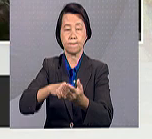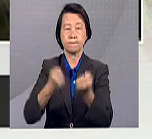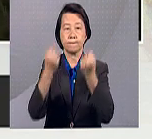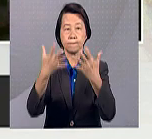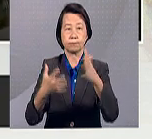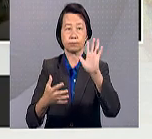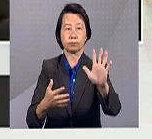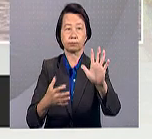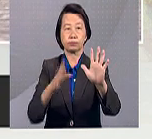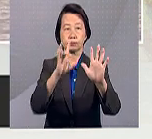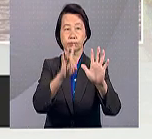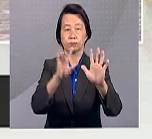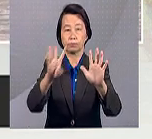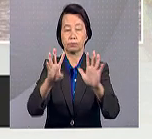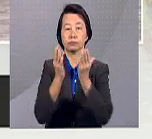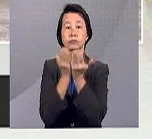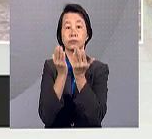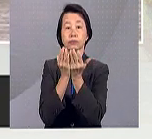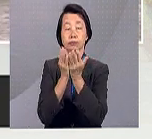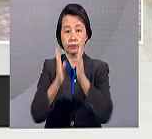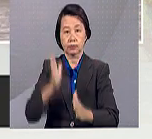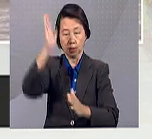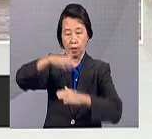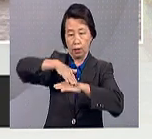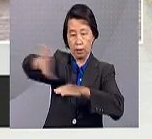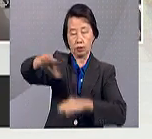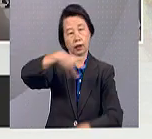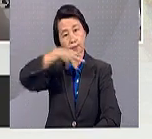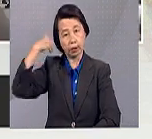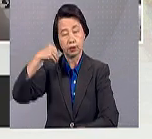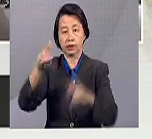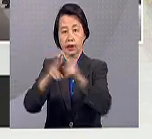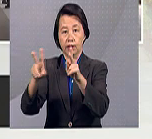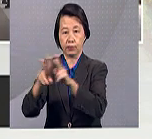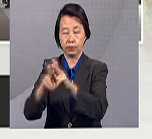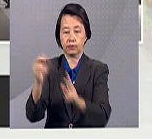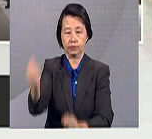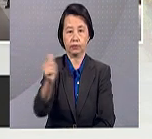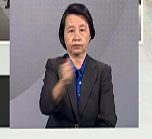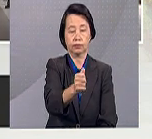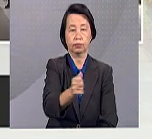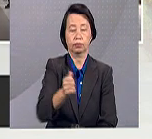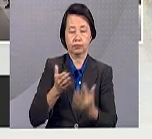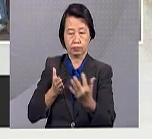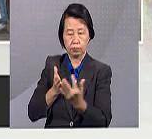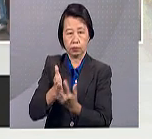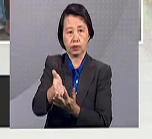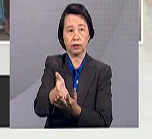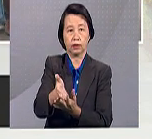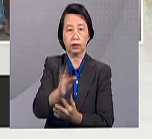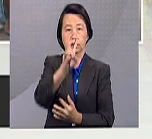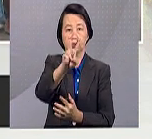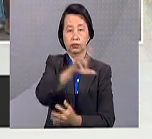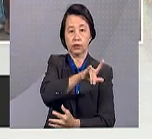seramai 584 pelajar akan dihantar pulang ke kampung halaman masing-masing melalui